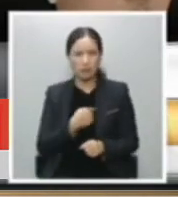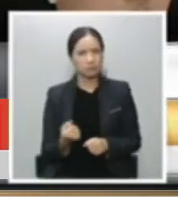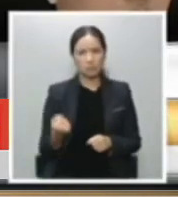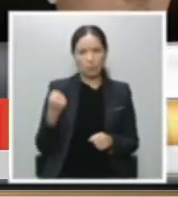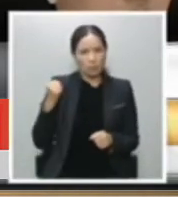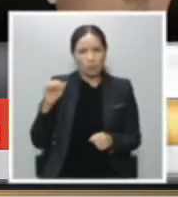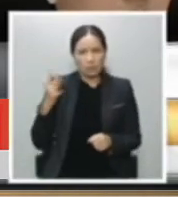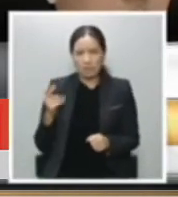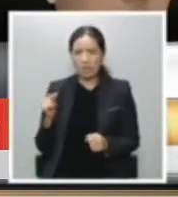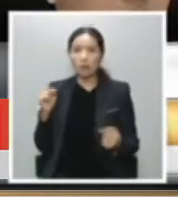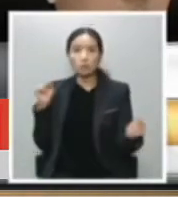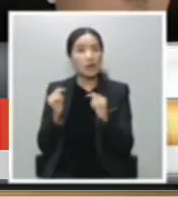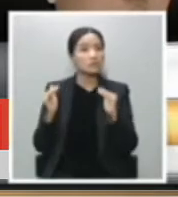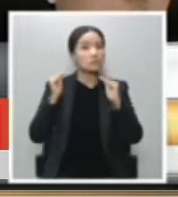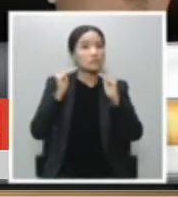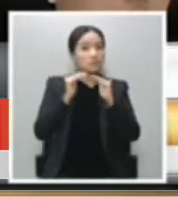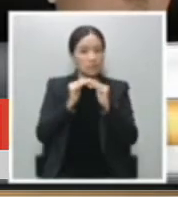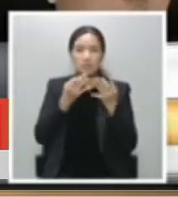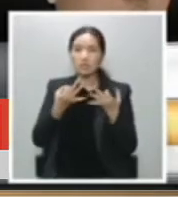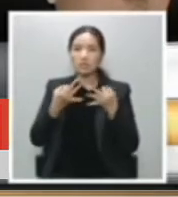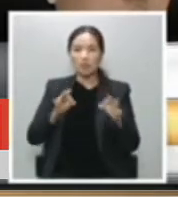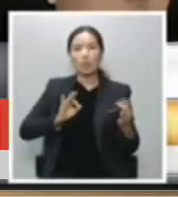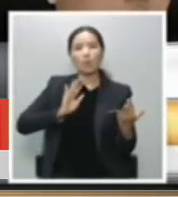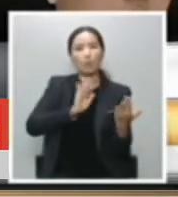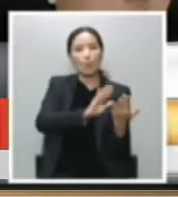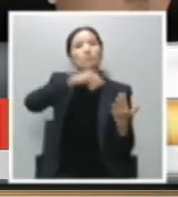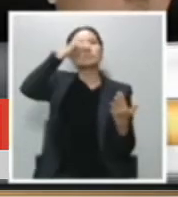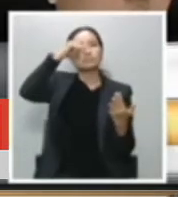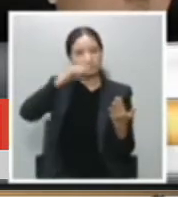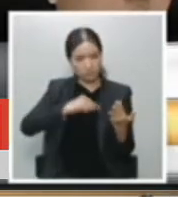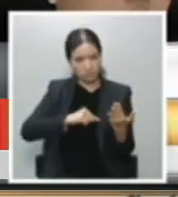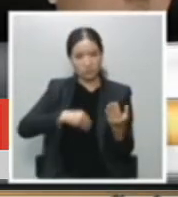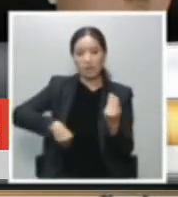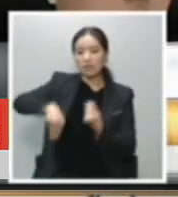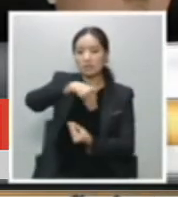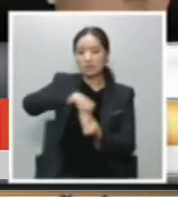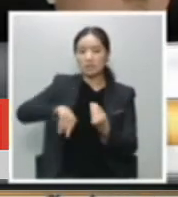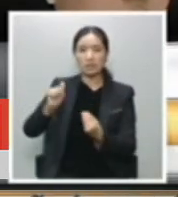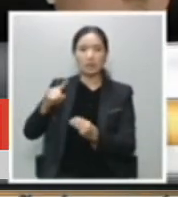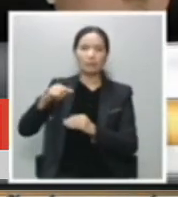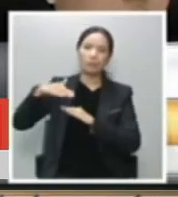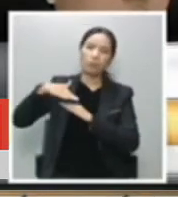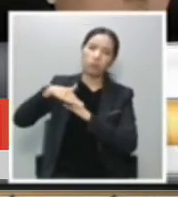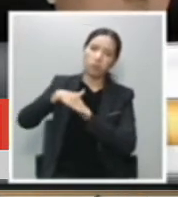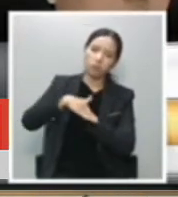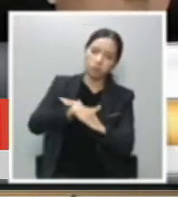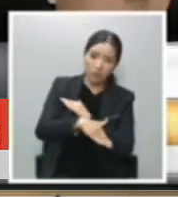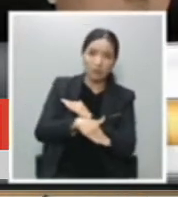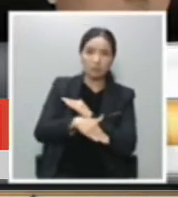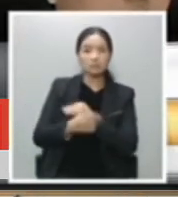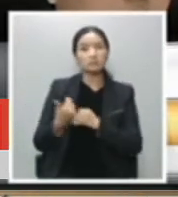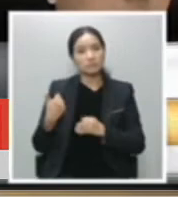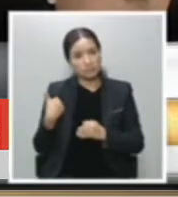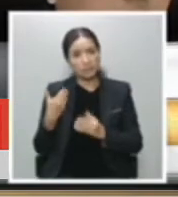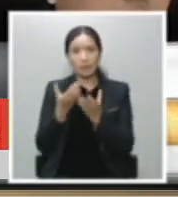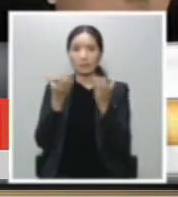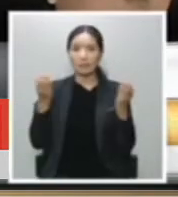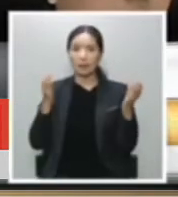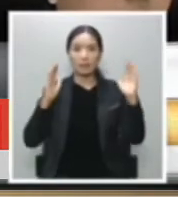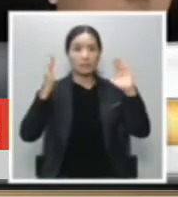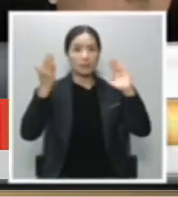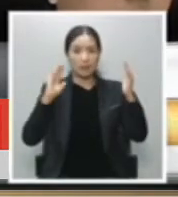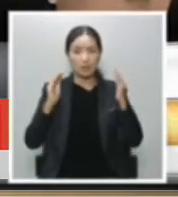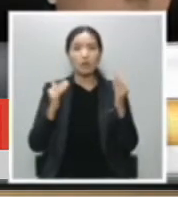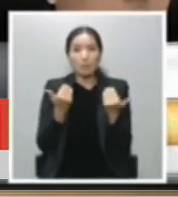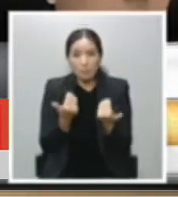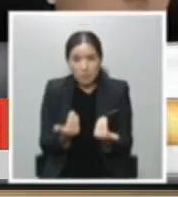ของสิทธิเสรีภาพในประเทศไทยเศรษฐกิจแย่ลงมากๆแม้กระทั่งมีประชาธิปไตยในทุก